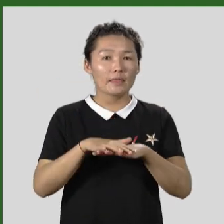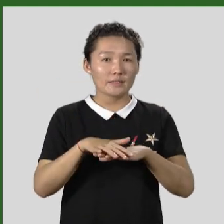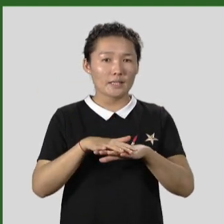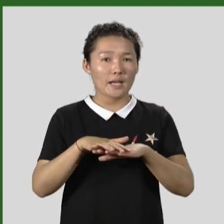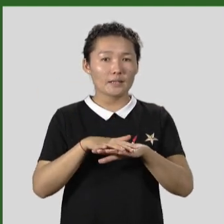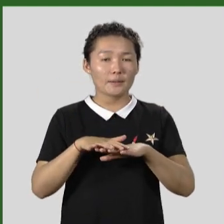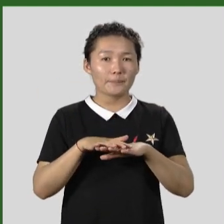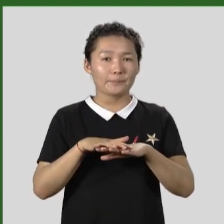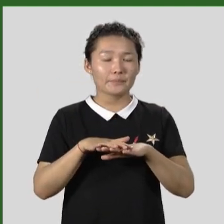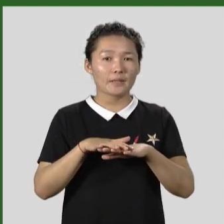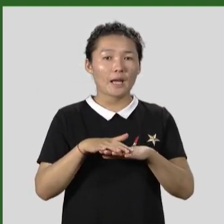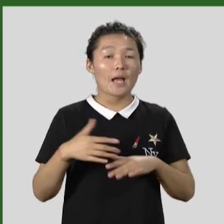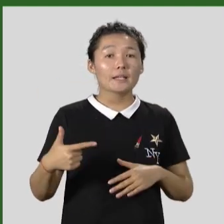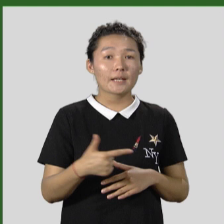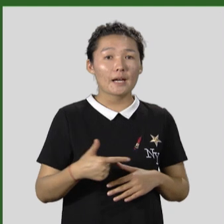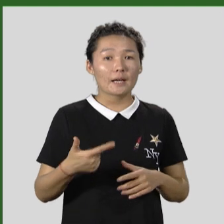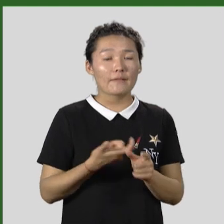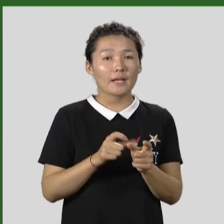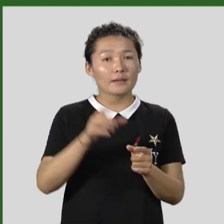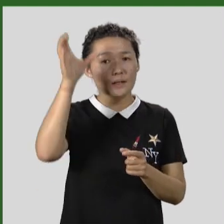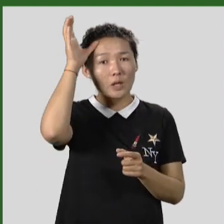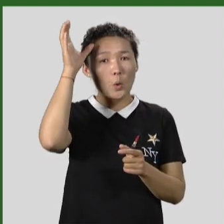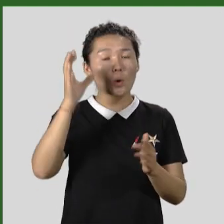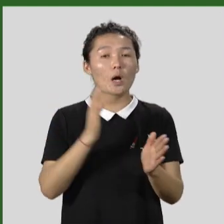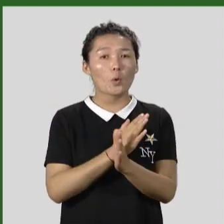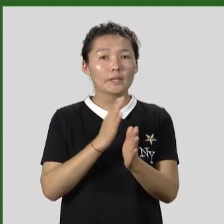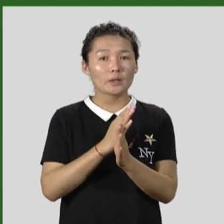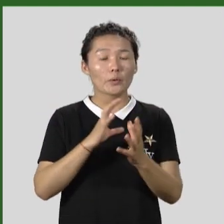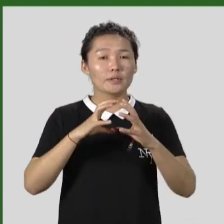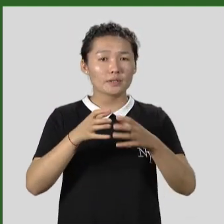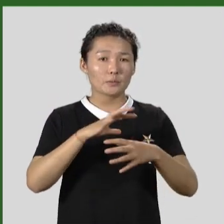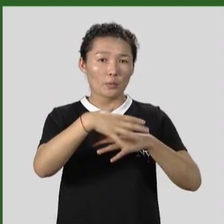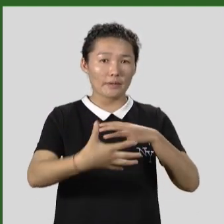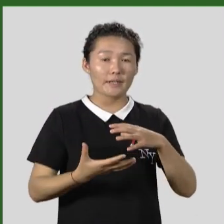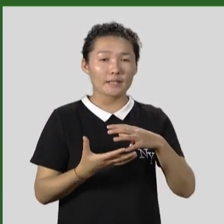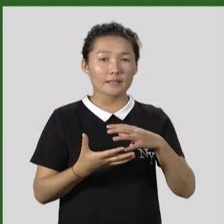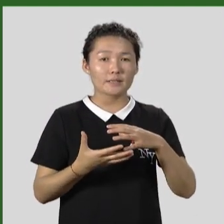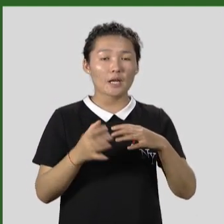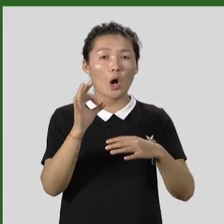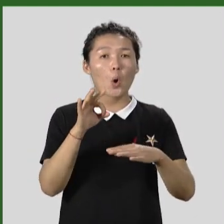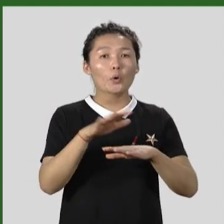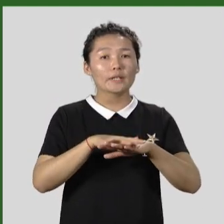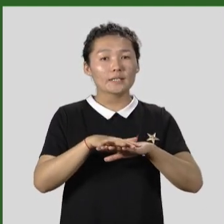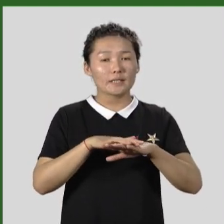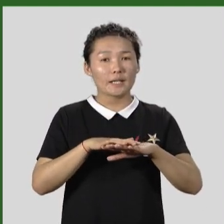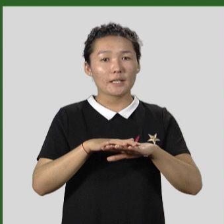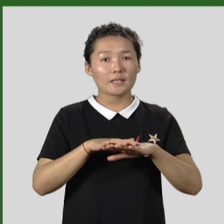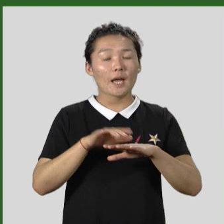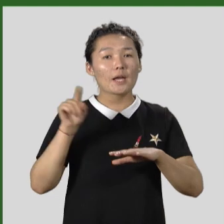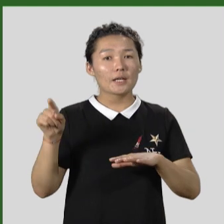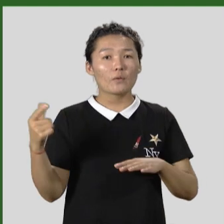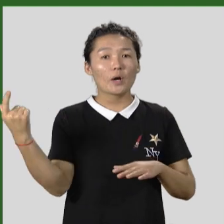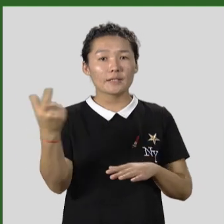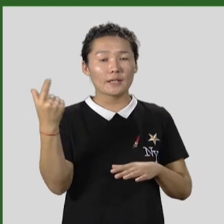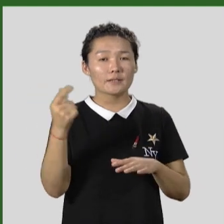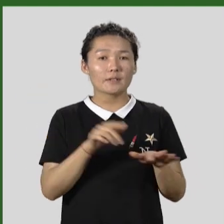население. География – это наука о природе земной поверхности, о населении и его хозяйственной